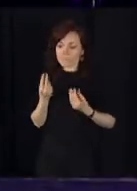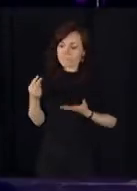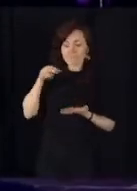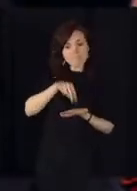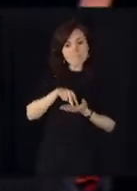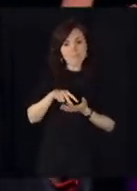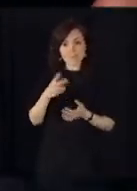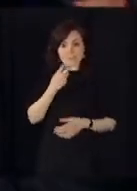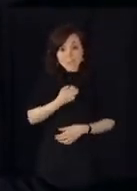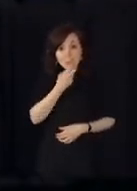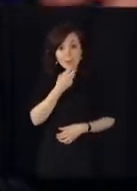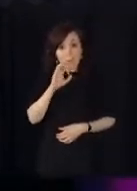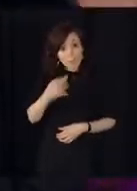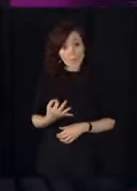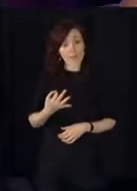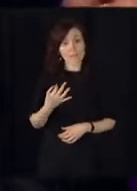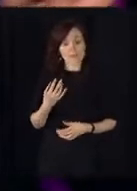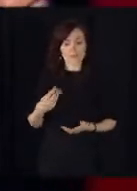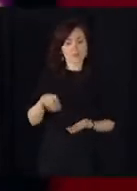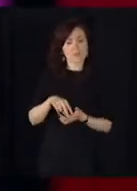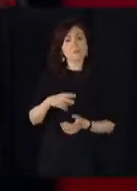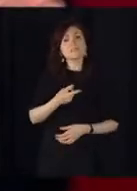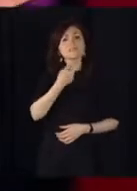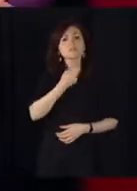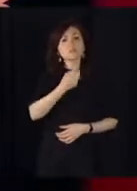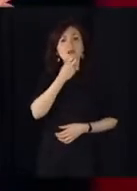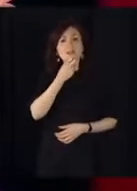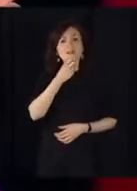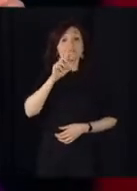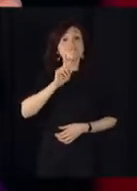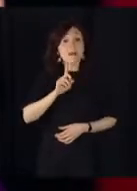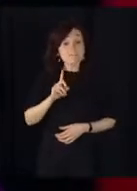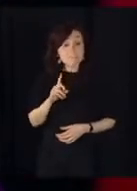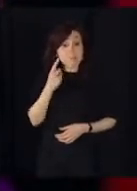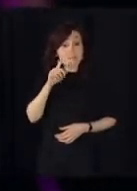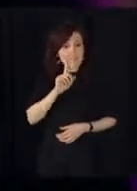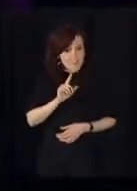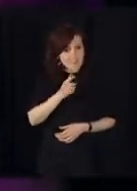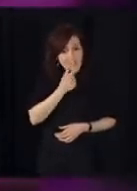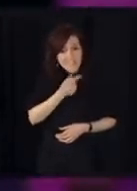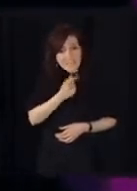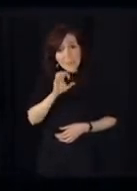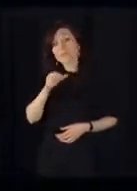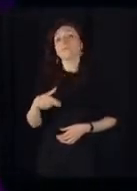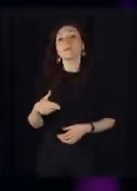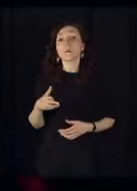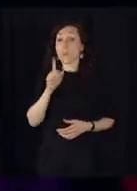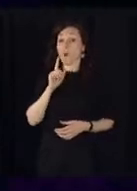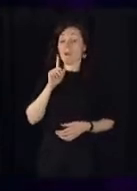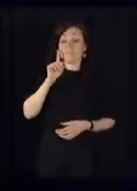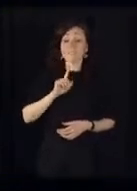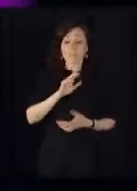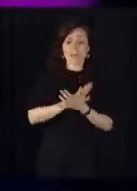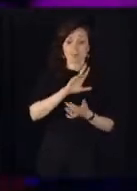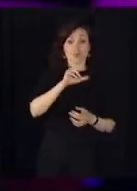et citoyen, mais debout et citoyenne, est-ce si facile? Car les femmes, notamment entre 30 et 50